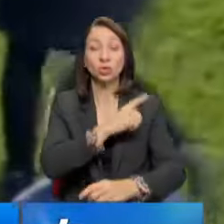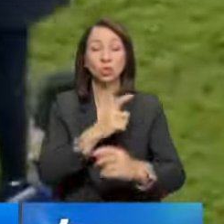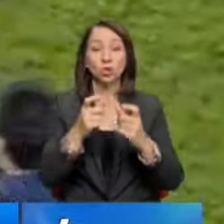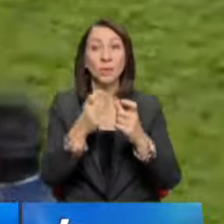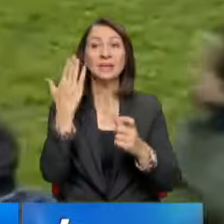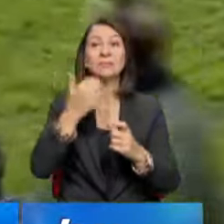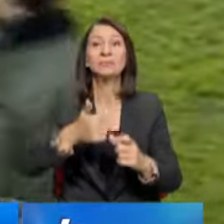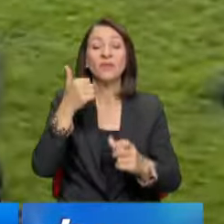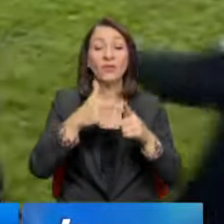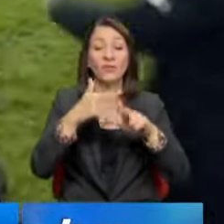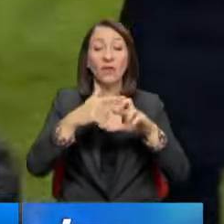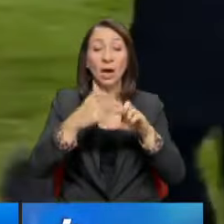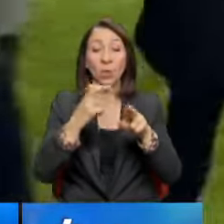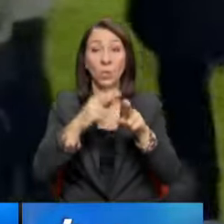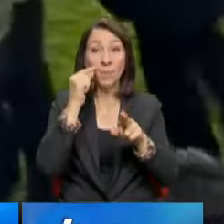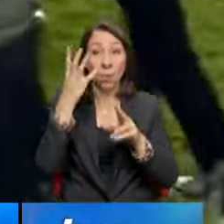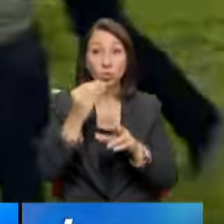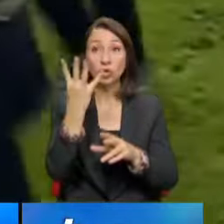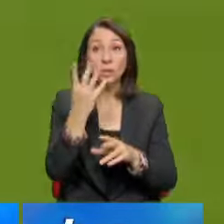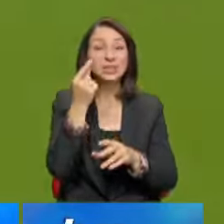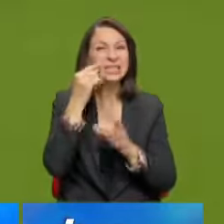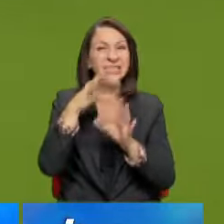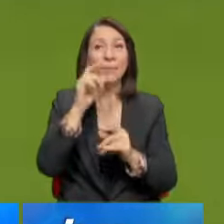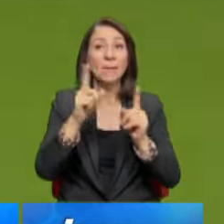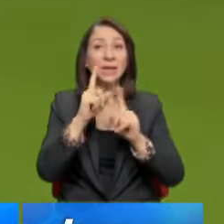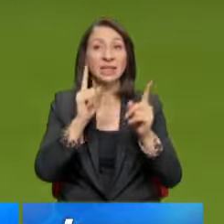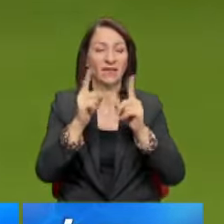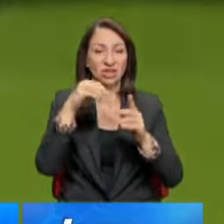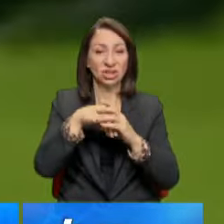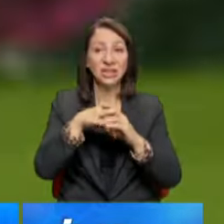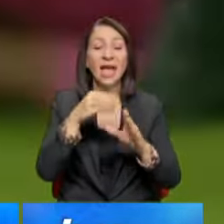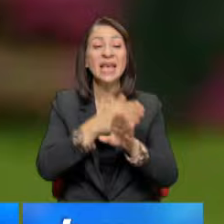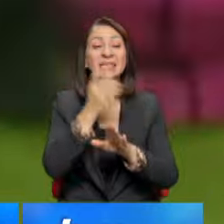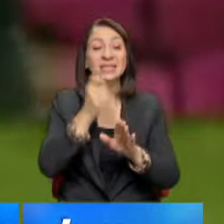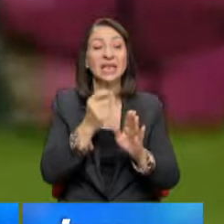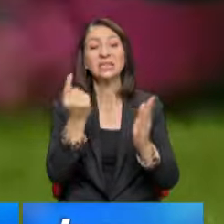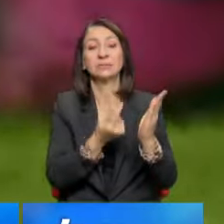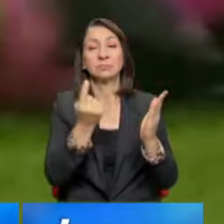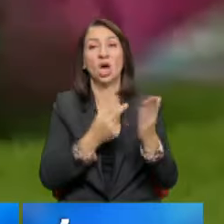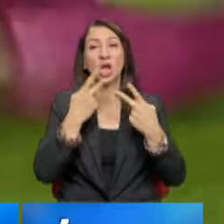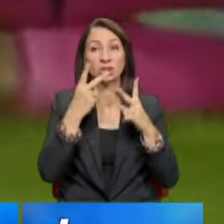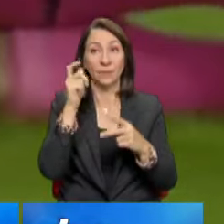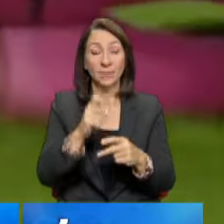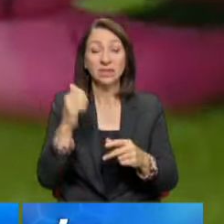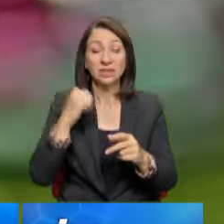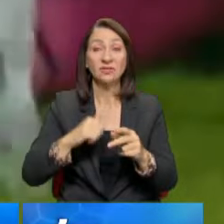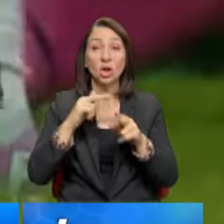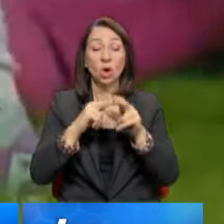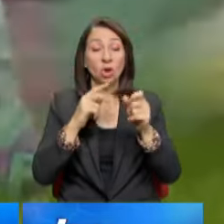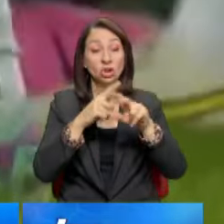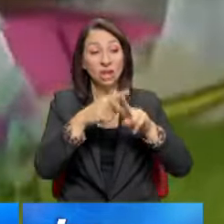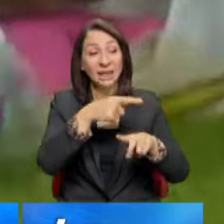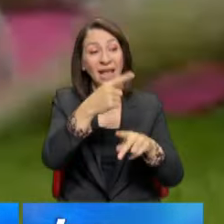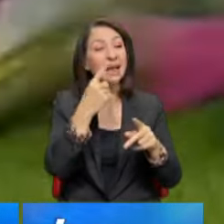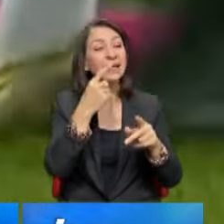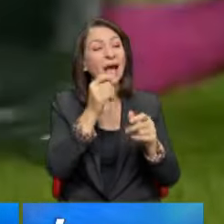Kulübü eski başkanı Faruk Koca'nın da bulunduğu 4 sanığın yargılandığı davada esasa ilişkin mütalasını açıkladı. Savcı Koca'nın diğer